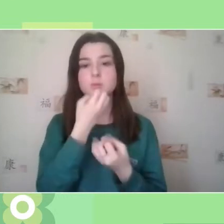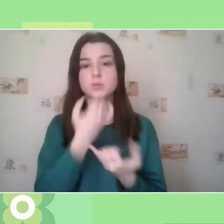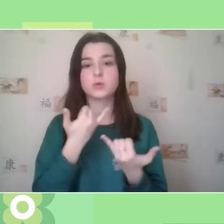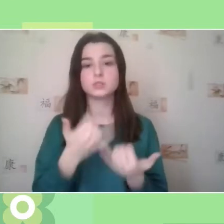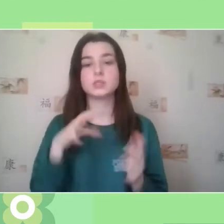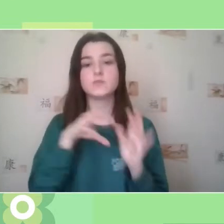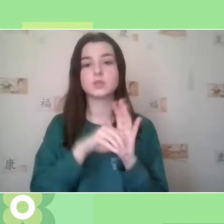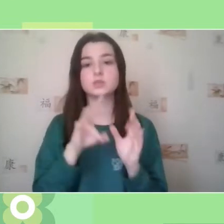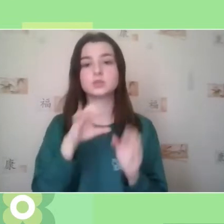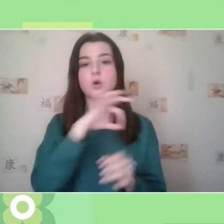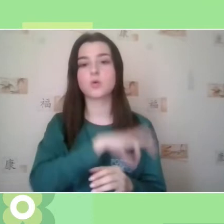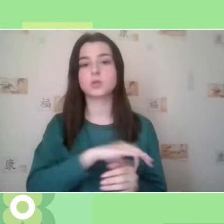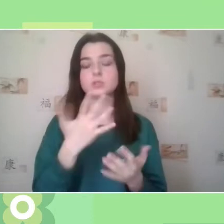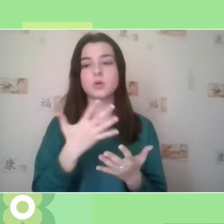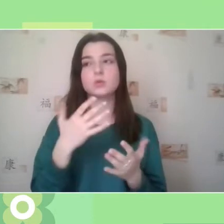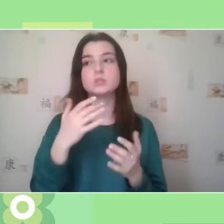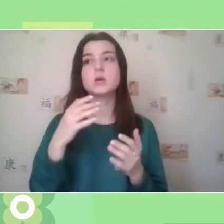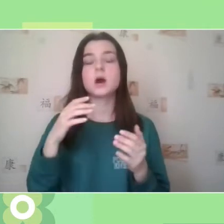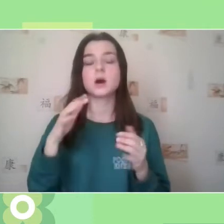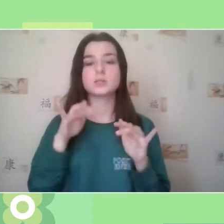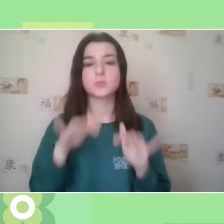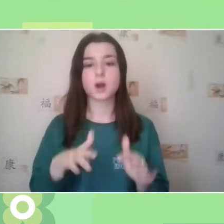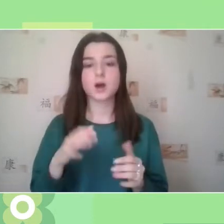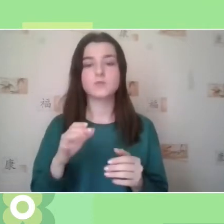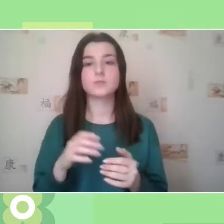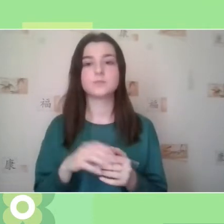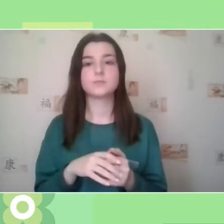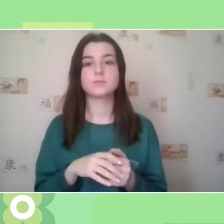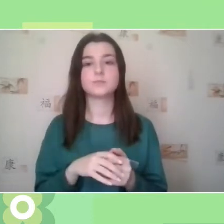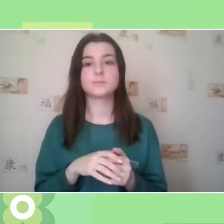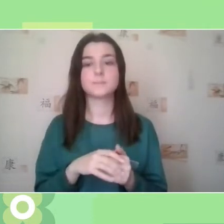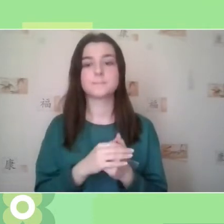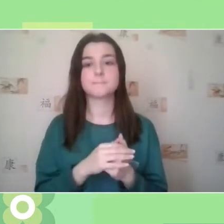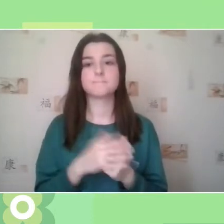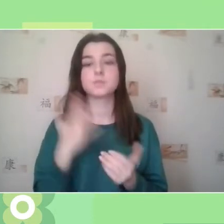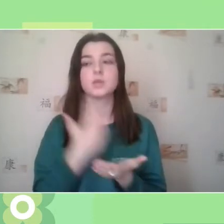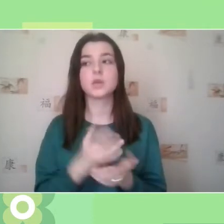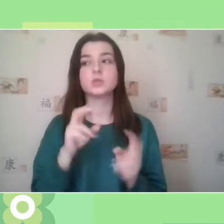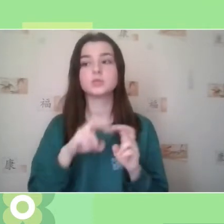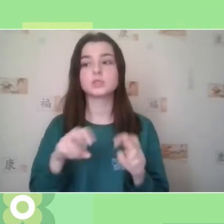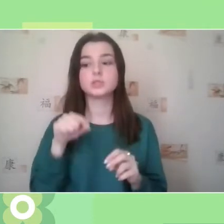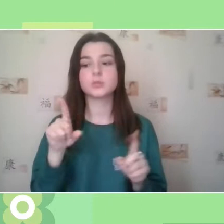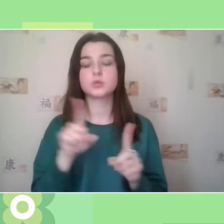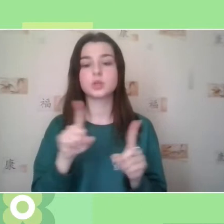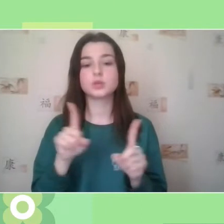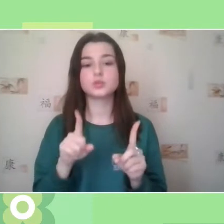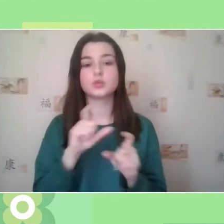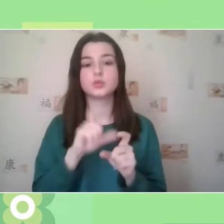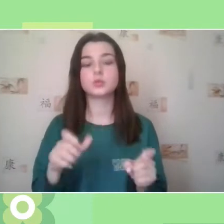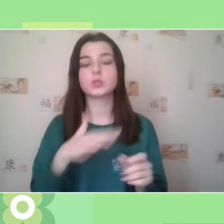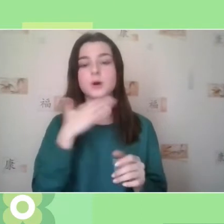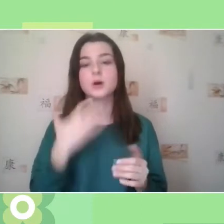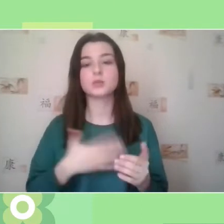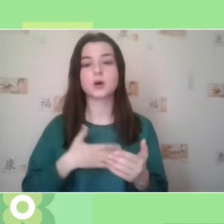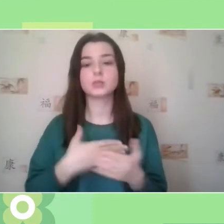безповоротній, да, на користь певної справи. І тут дуже важливі слова, це на користь певної справи. Є дослідження про те, що люди набагато більш активно